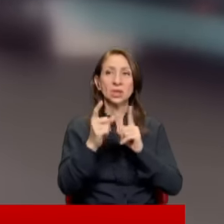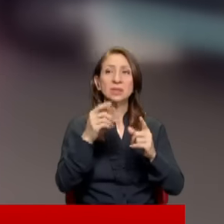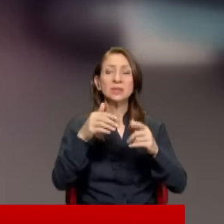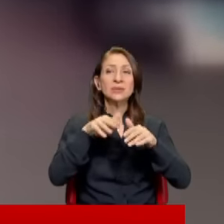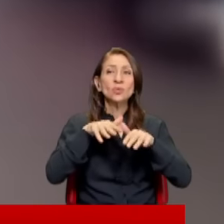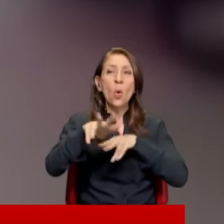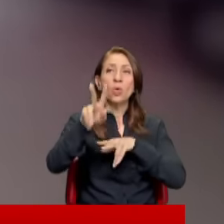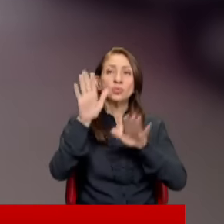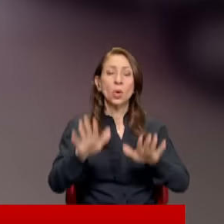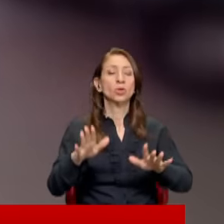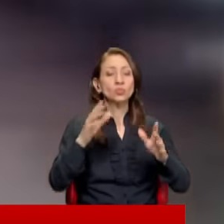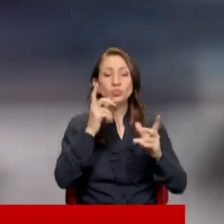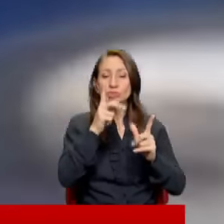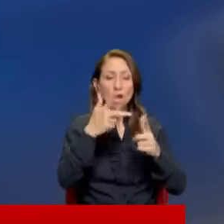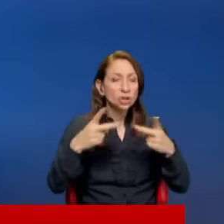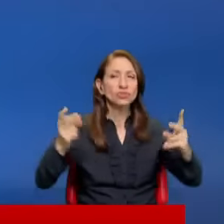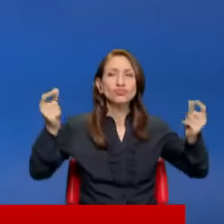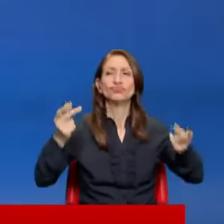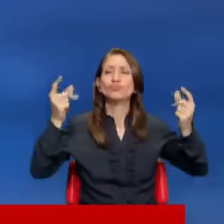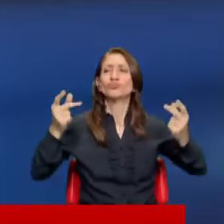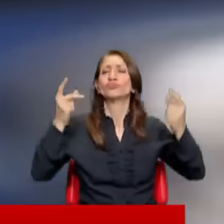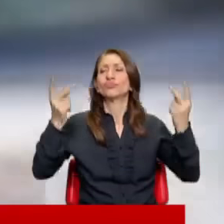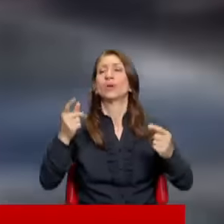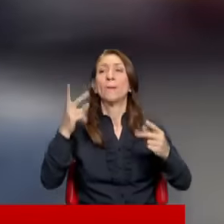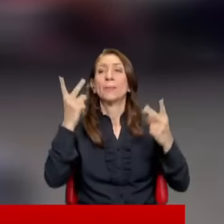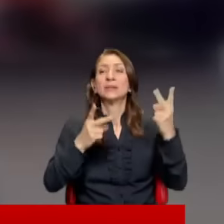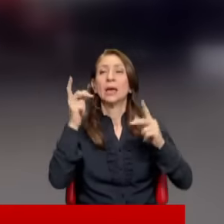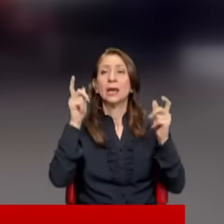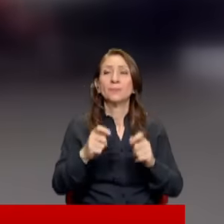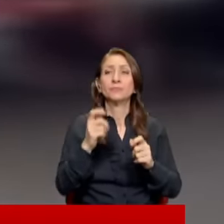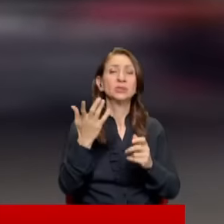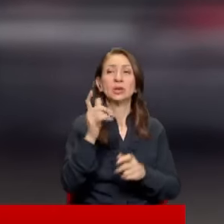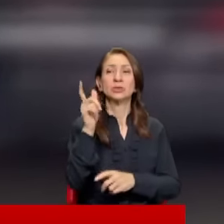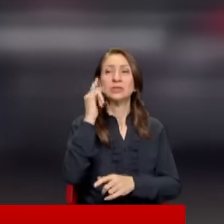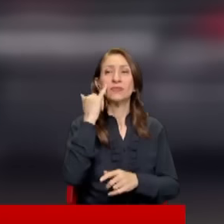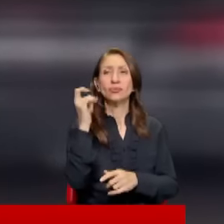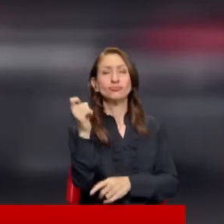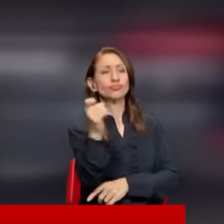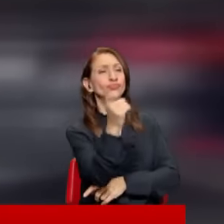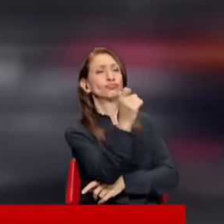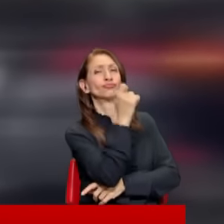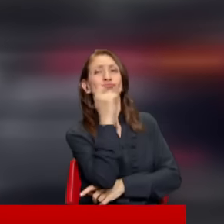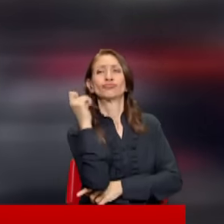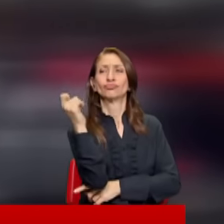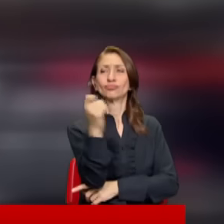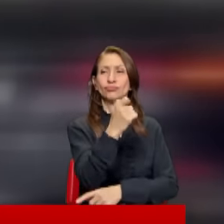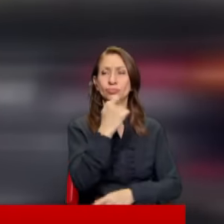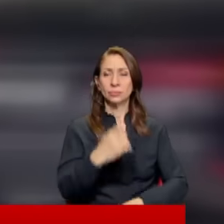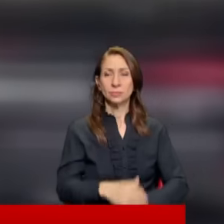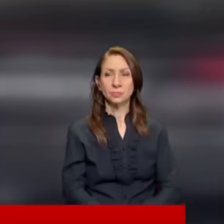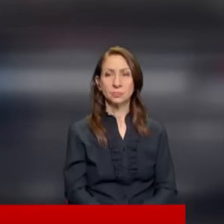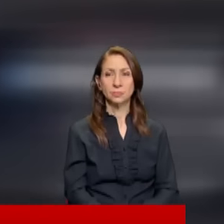durdurdular müzik açarak eğlendiler kimi dans etti kimi yaptıkları marifetmiş gibi kapattıkları yolu kayda